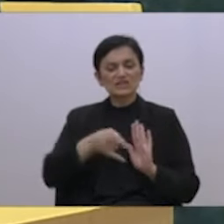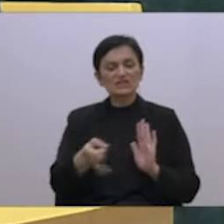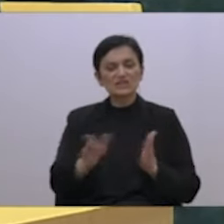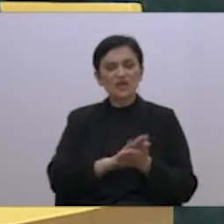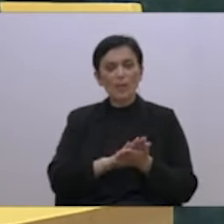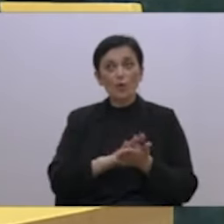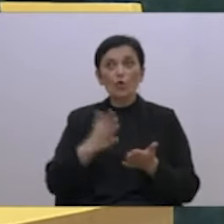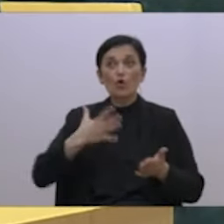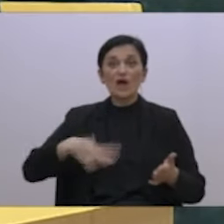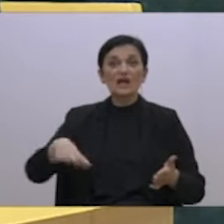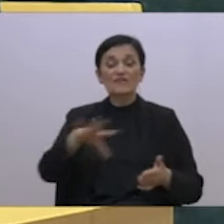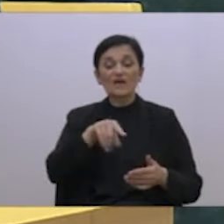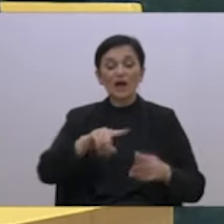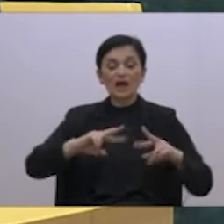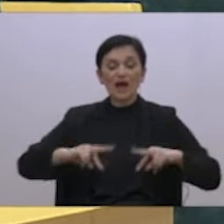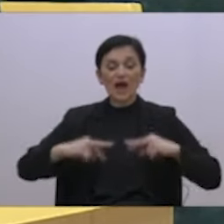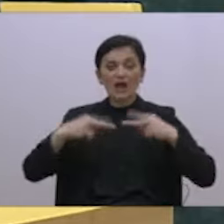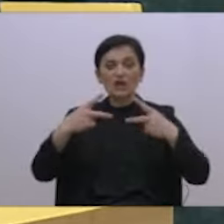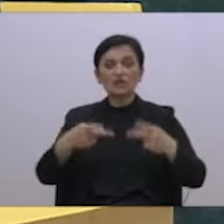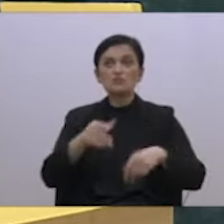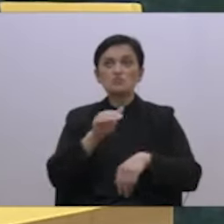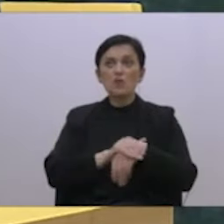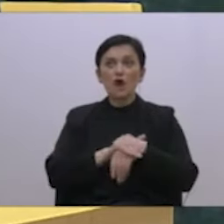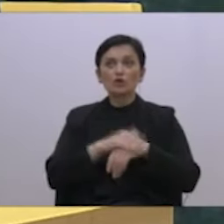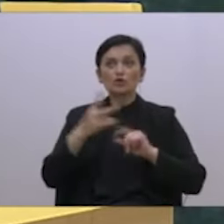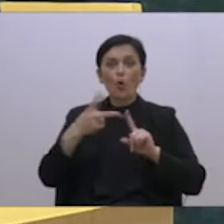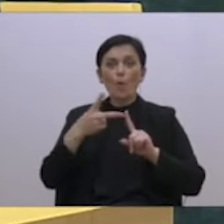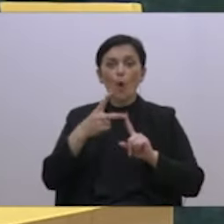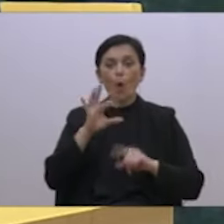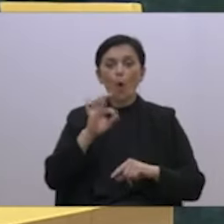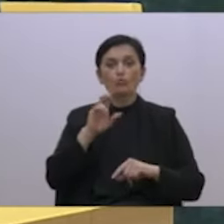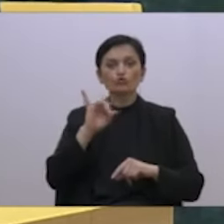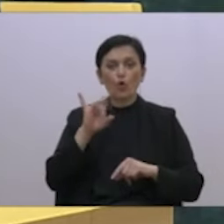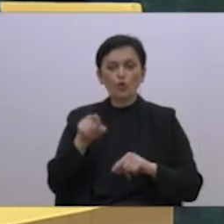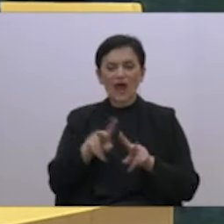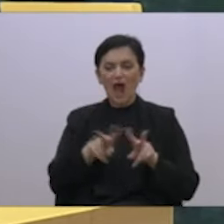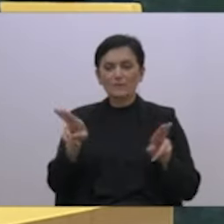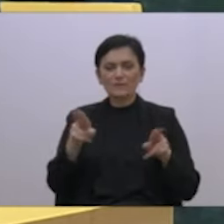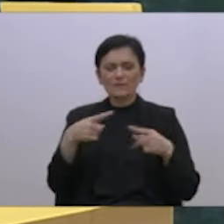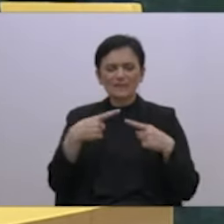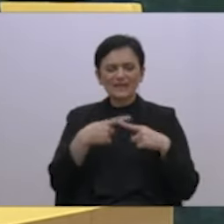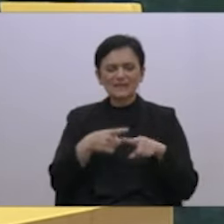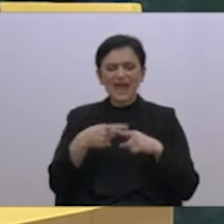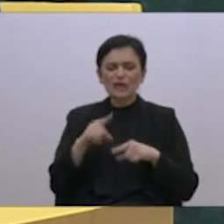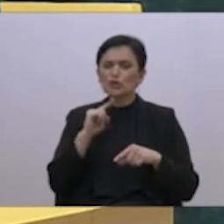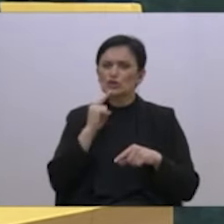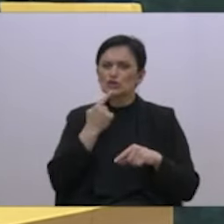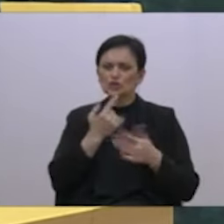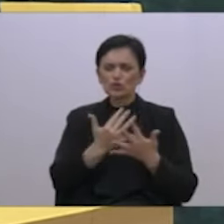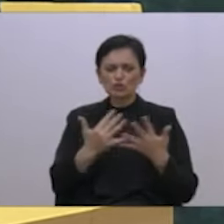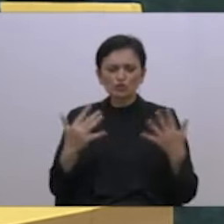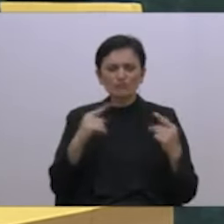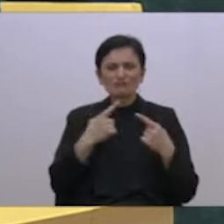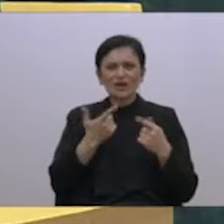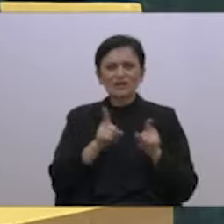ქვეყანა გადაიქცეს ფაქტობრივად მეორე ოფშორად. იმდენი ტექნიკური სირთულეებია და იმდენი